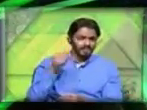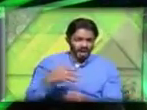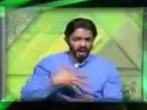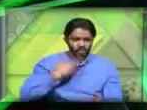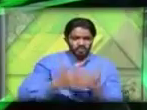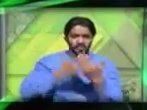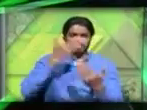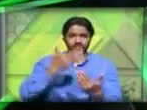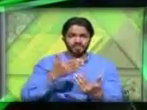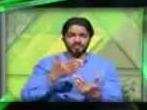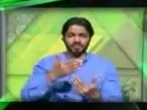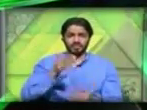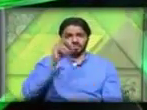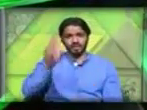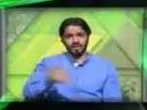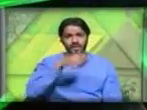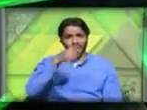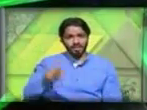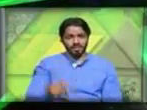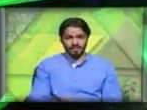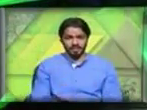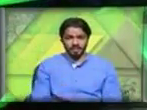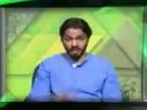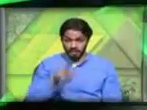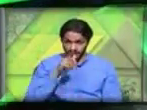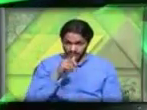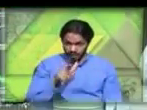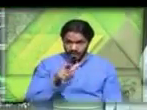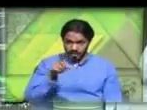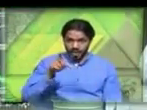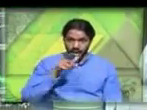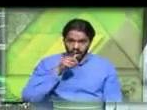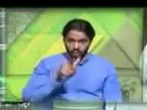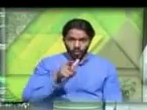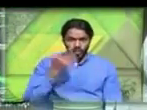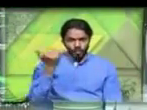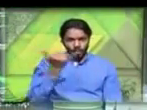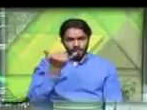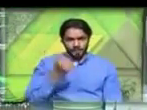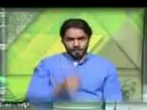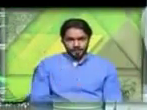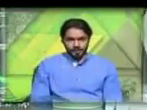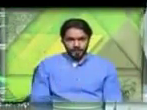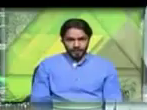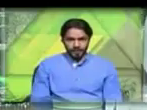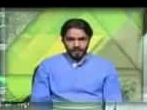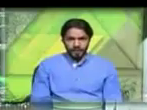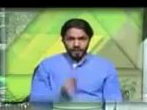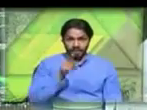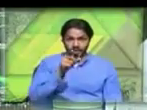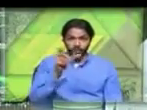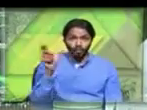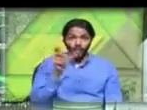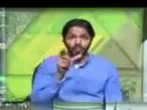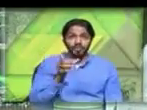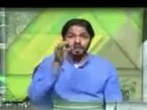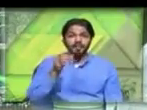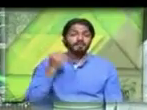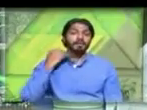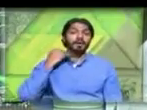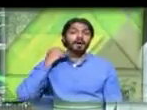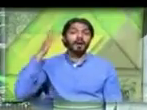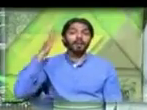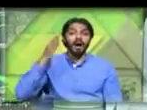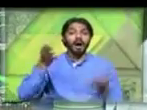ثقة إن أحق أمم الأرض بهذا الاعتزاز والفخار